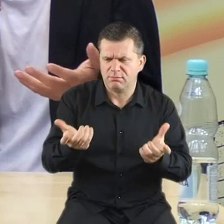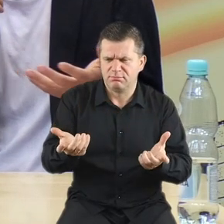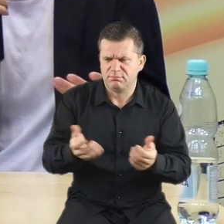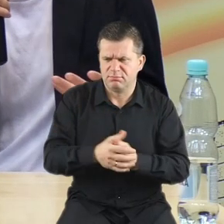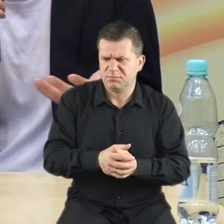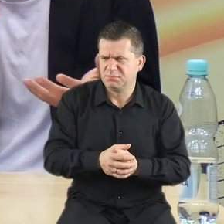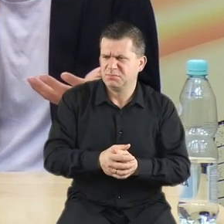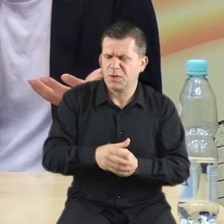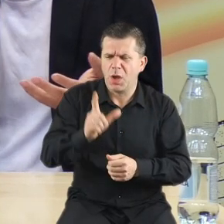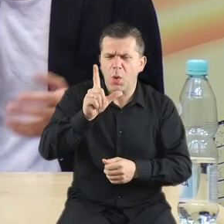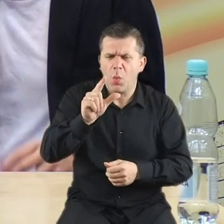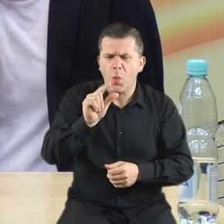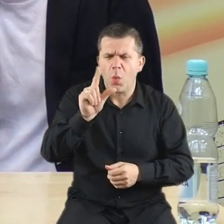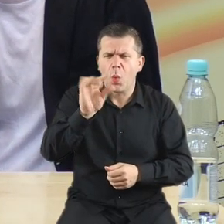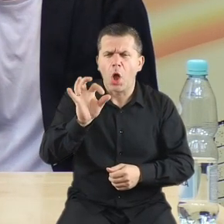Jak to łososia w folii?